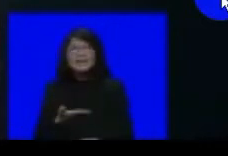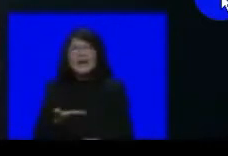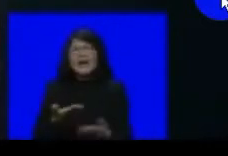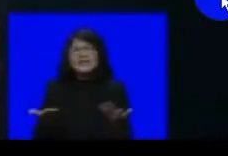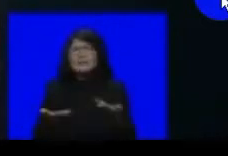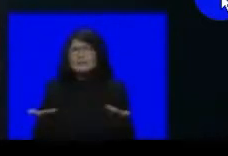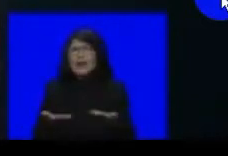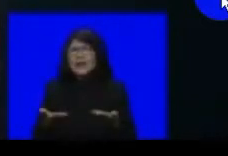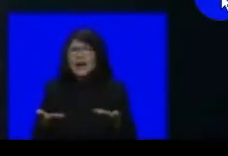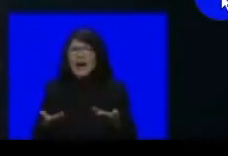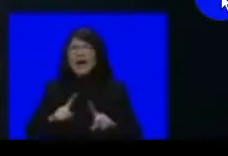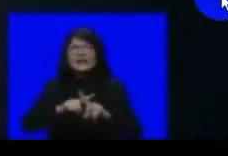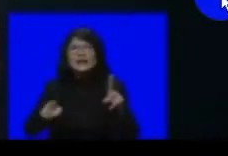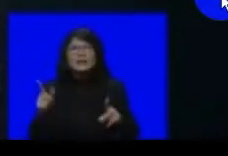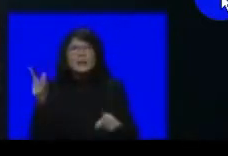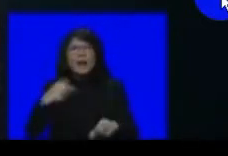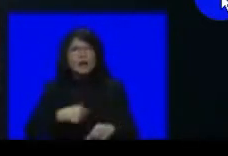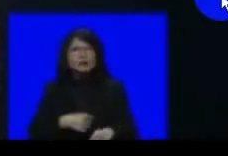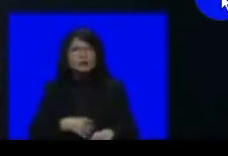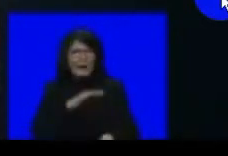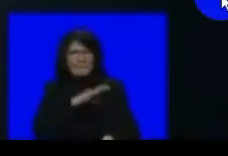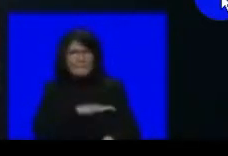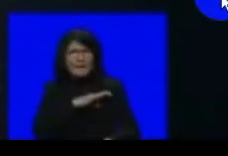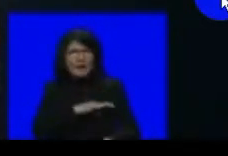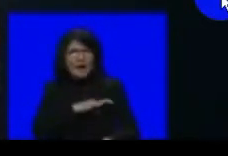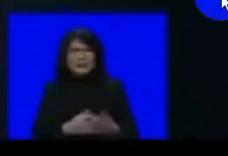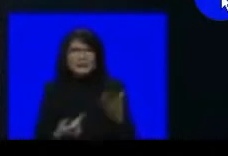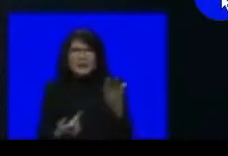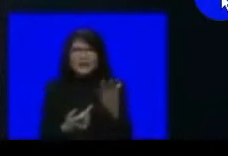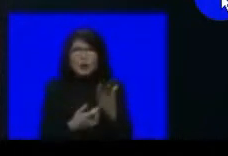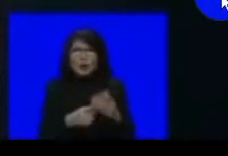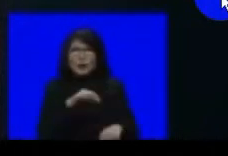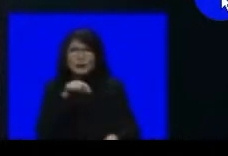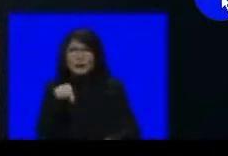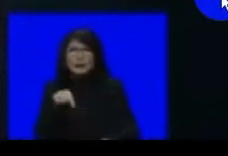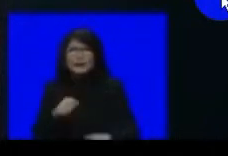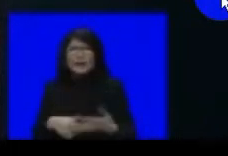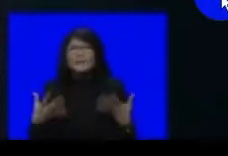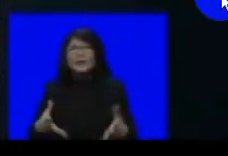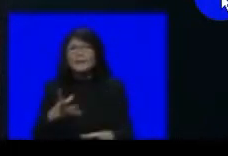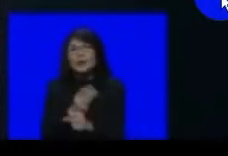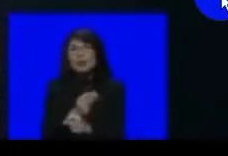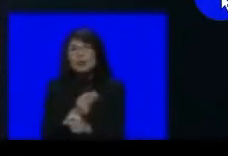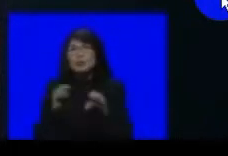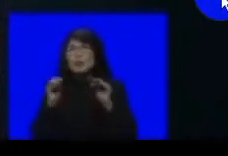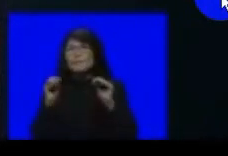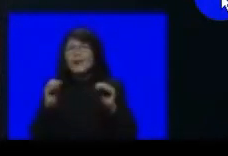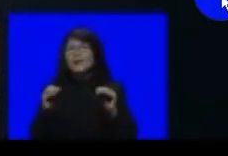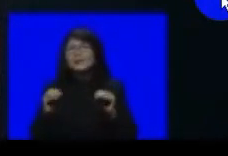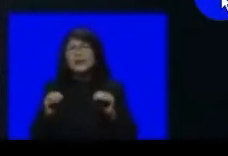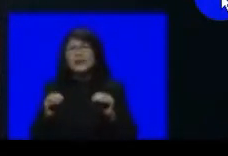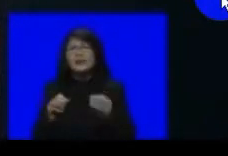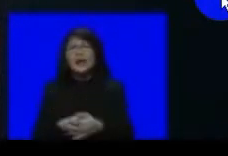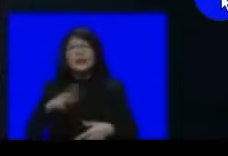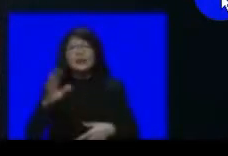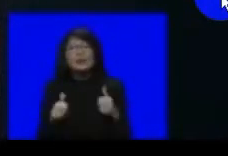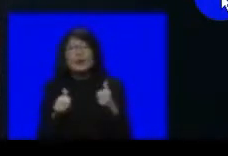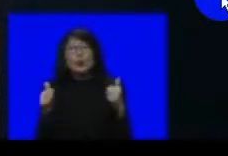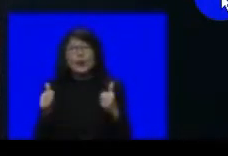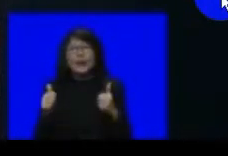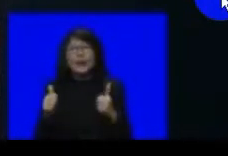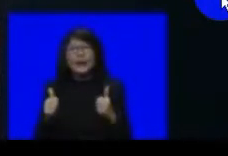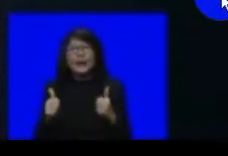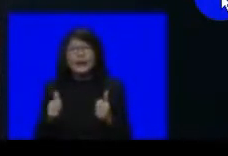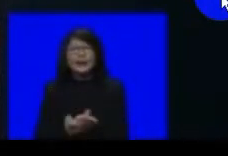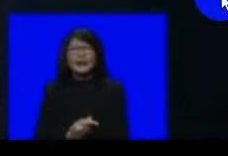tetapi ini harus mengandung makna bahwa dengan teknologi ini bagaimana guru mengajar lebih mengasyikkan,